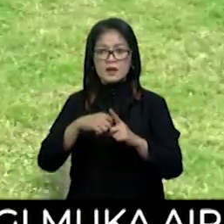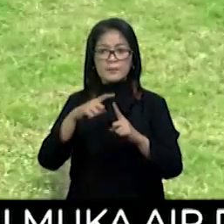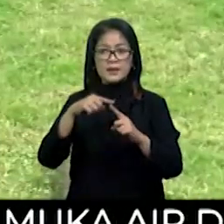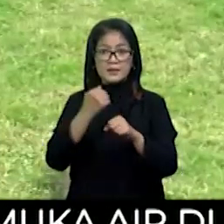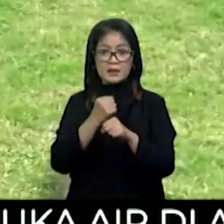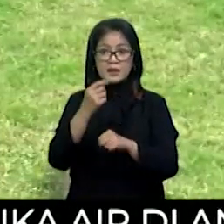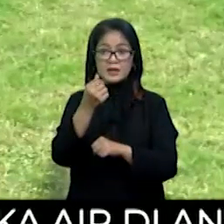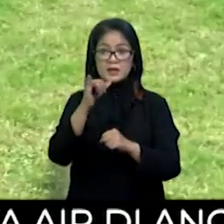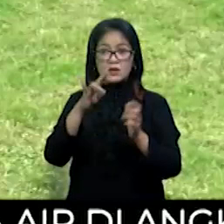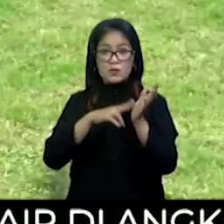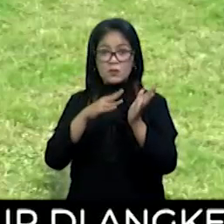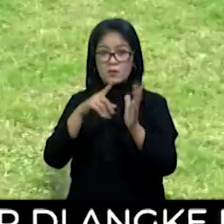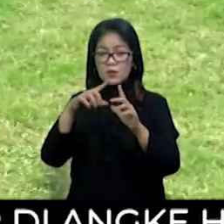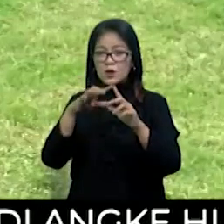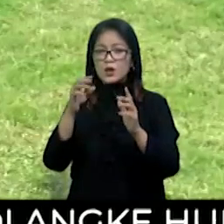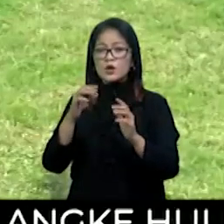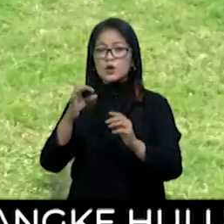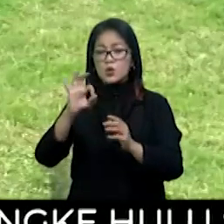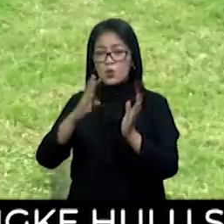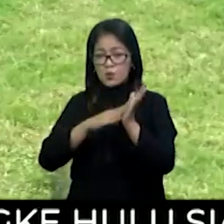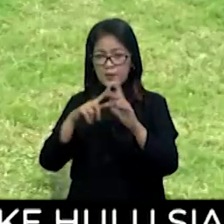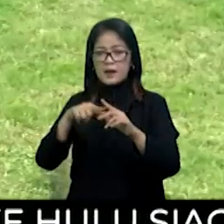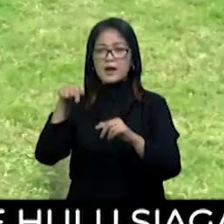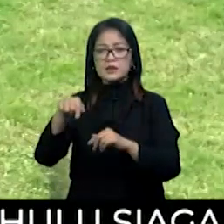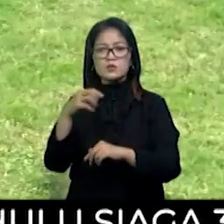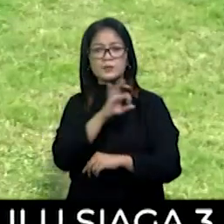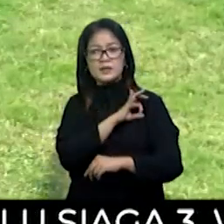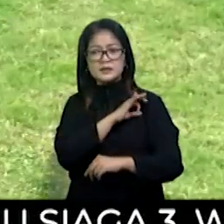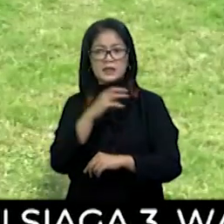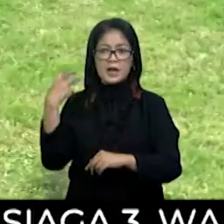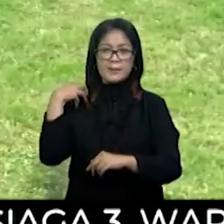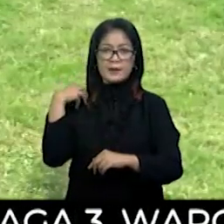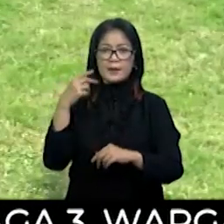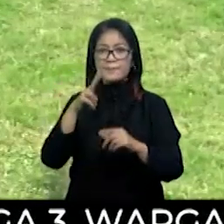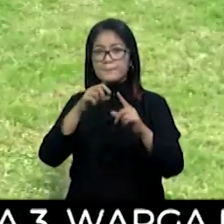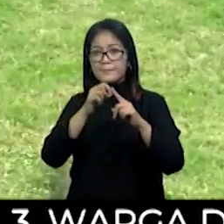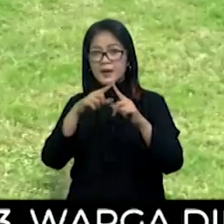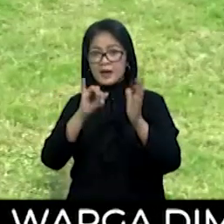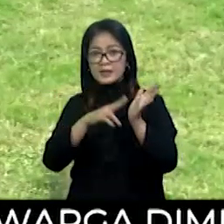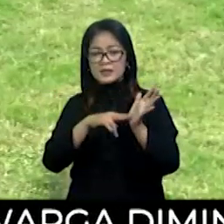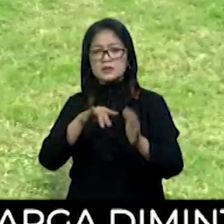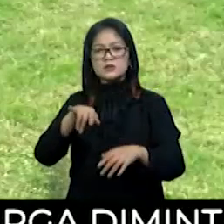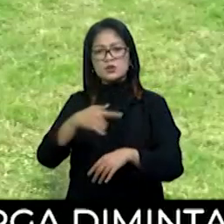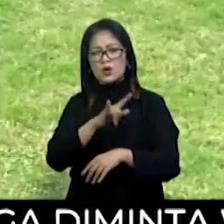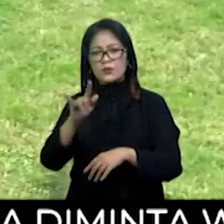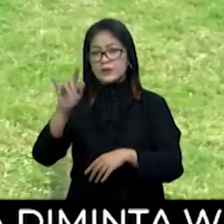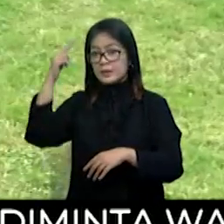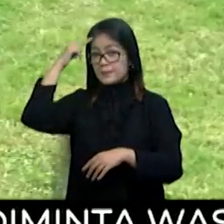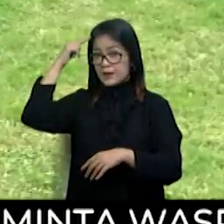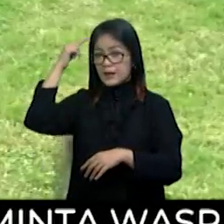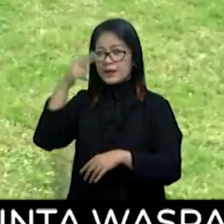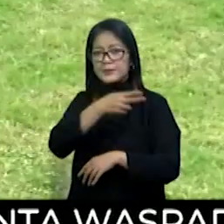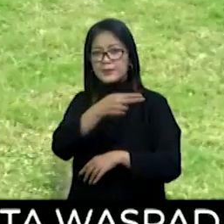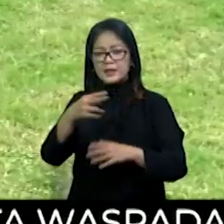Amerika Serikat jobadan dan Presiden Indonesia Joko Widodo serta sejumlah pemimpin negara lainnya pemimpin negara-negara ekonomi terbesar